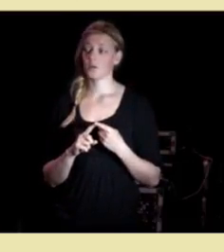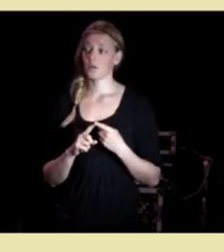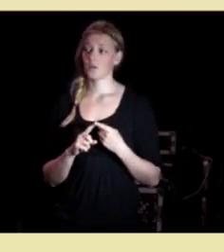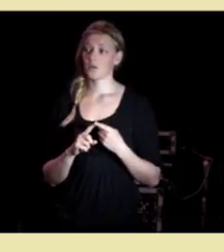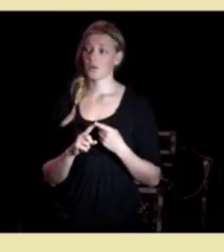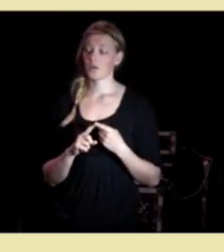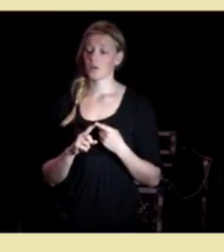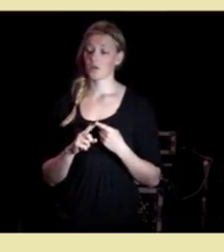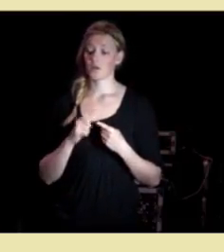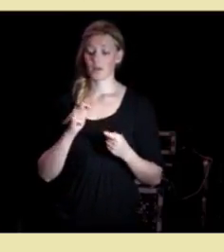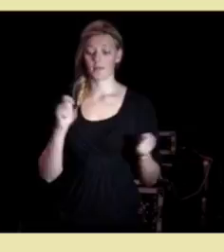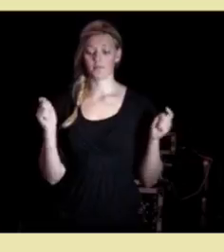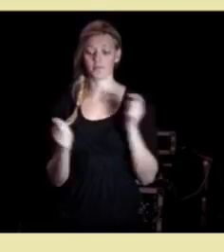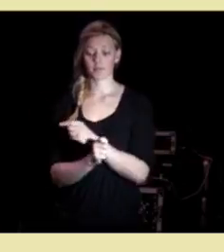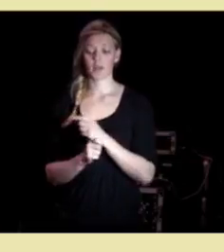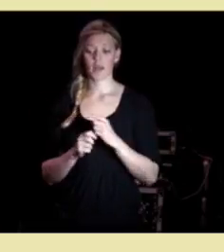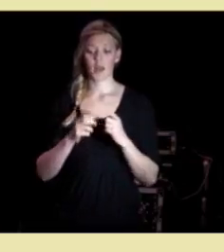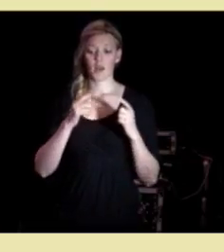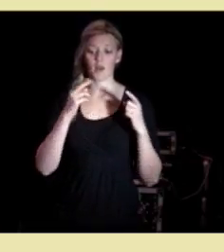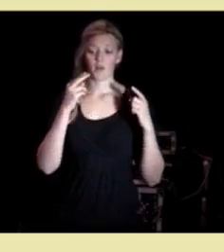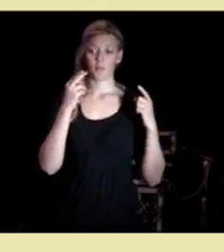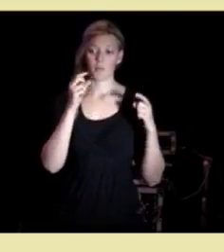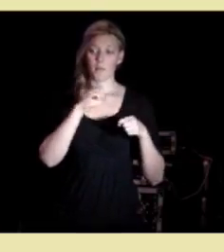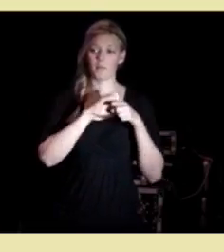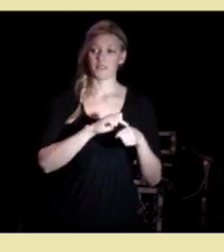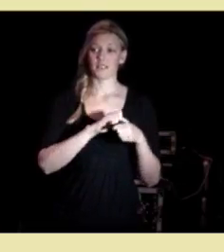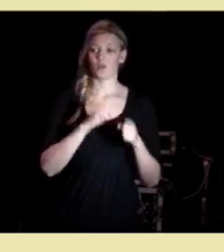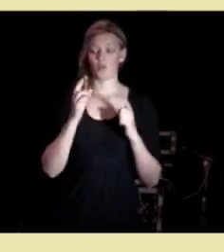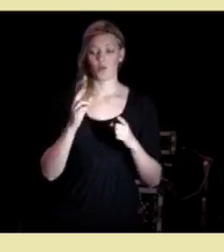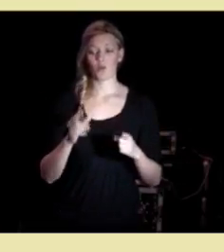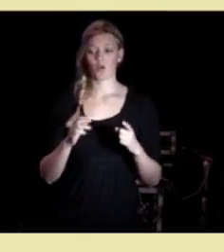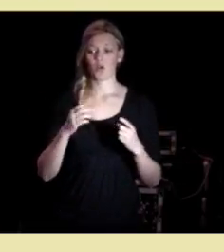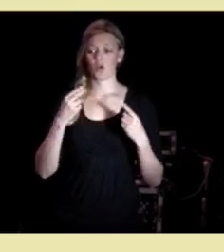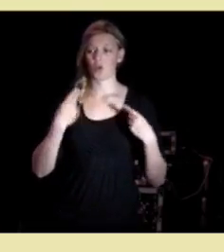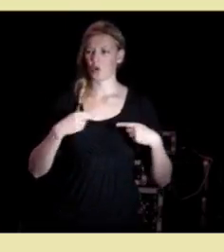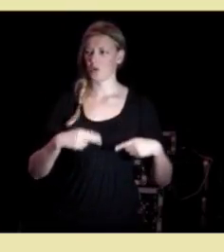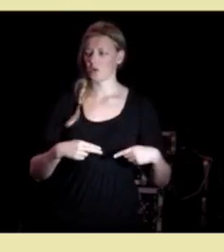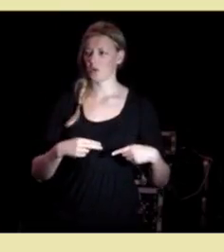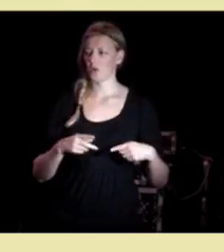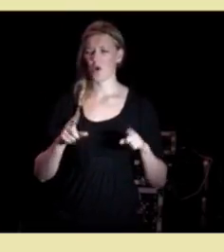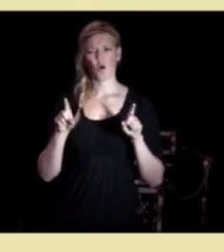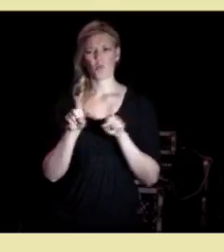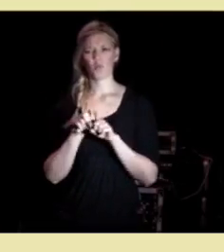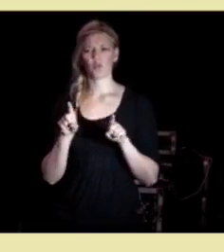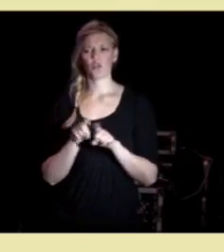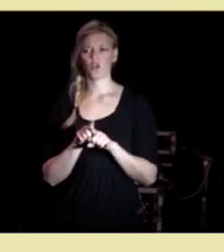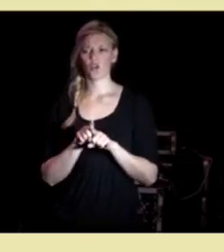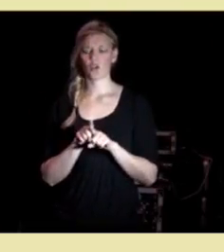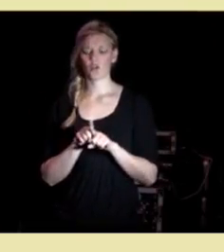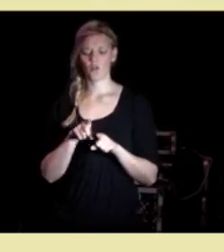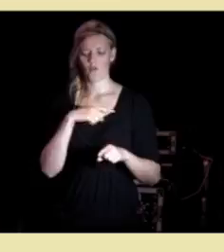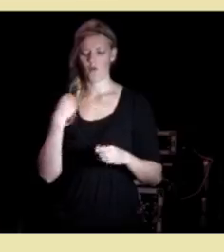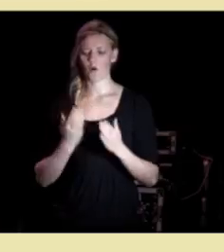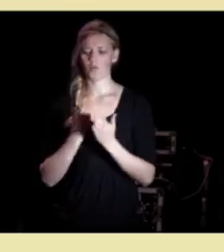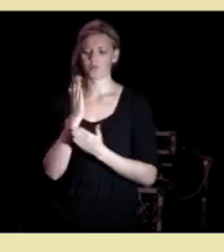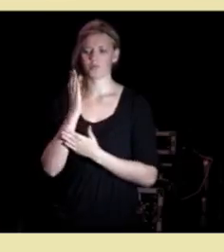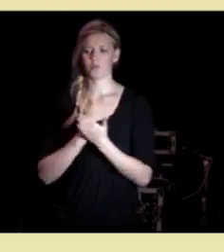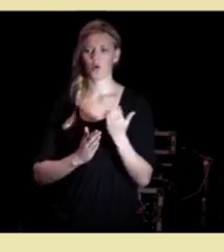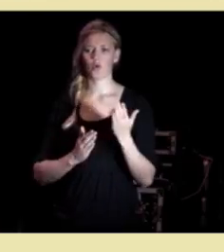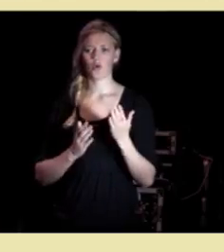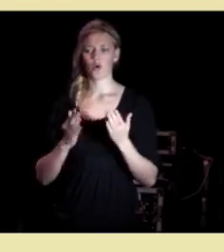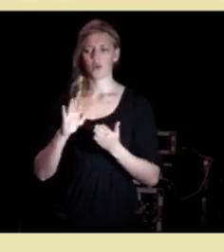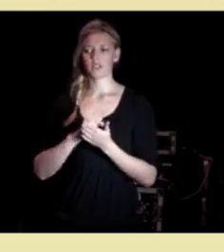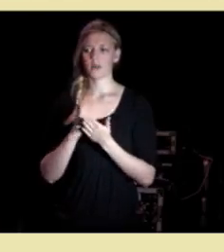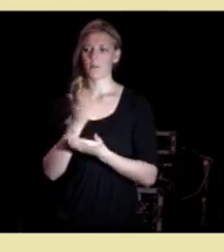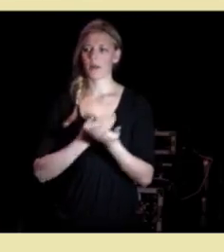den endrede pasient- og brukerrollen. Hva betyr det for måten som vi skal samhandle med